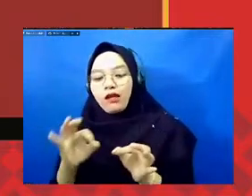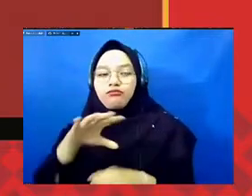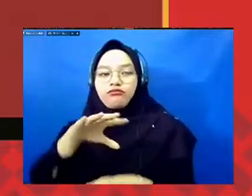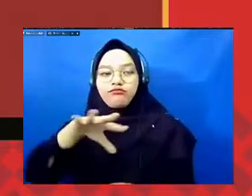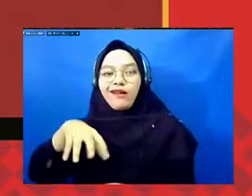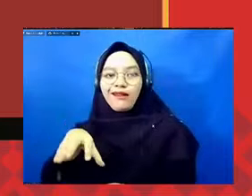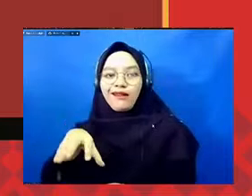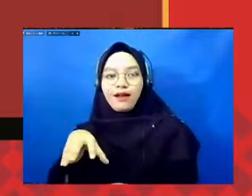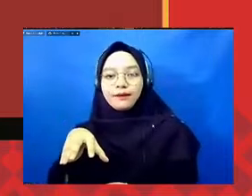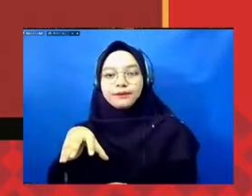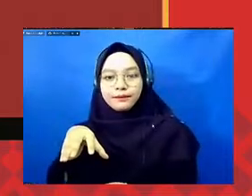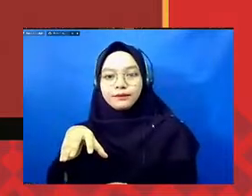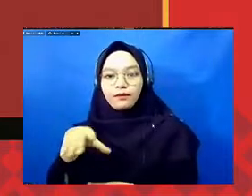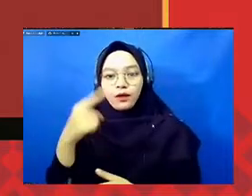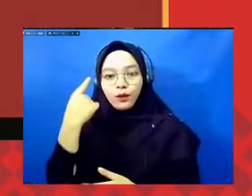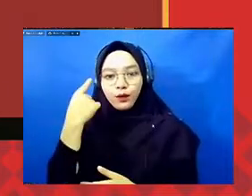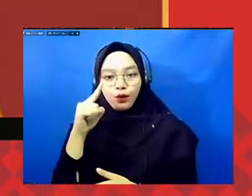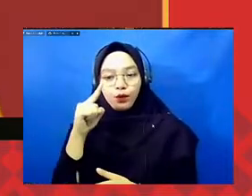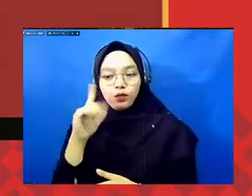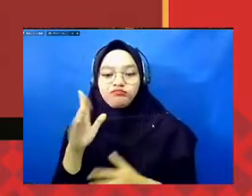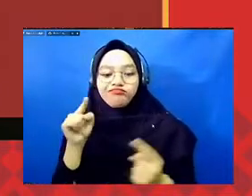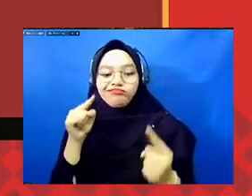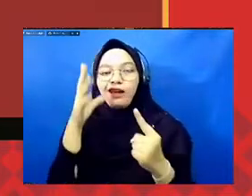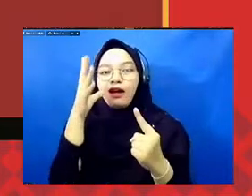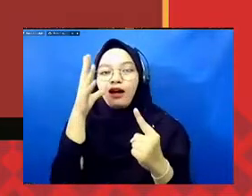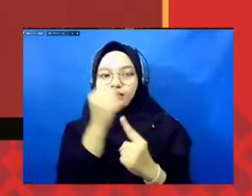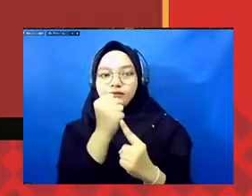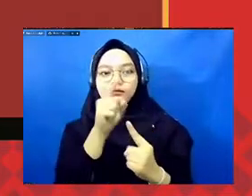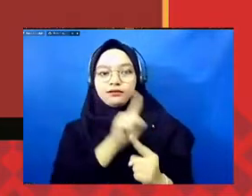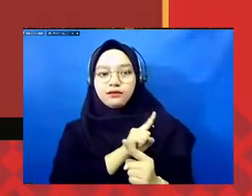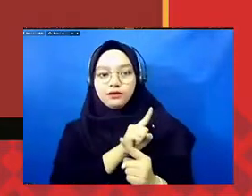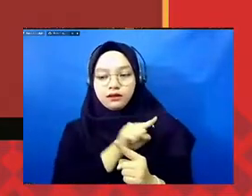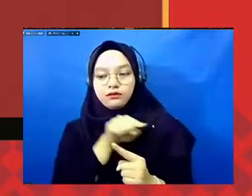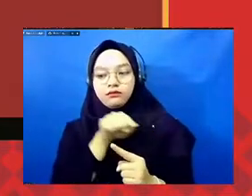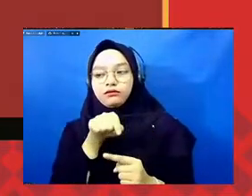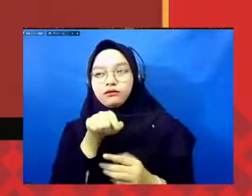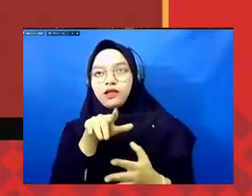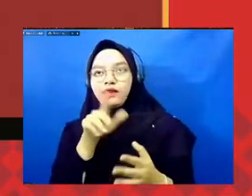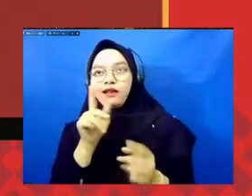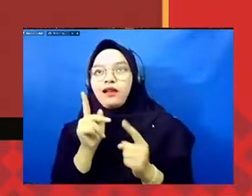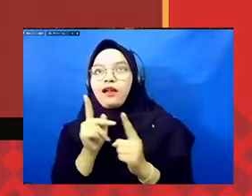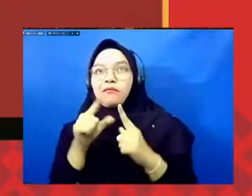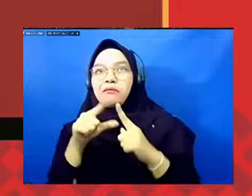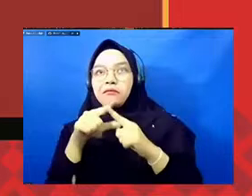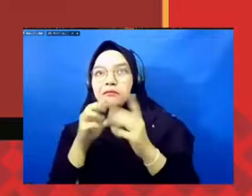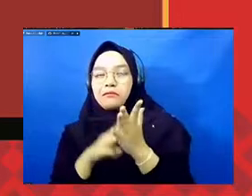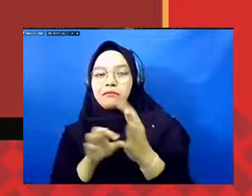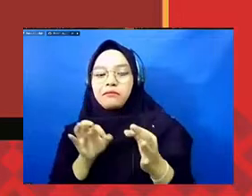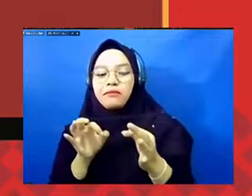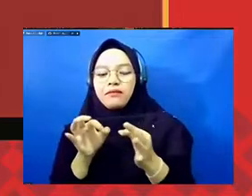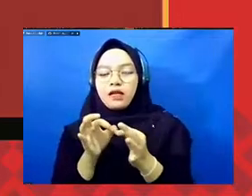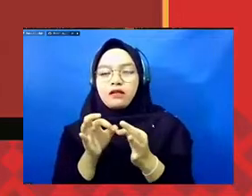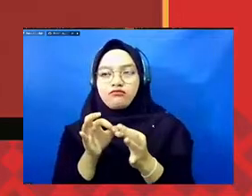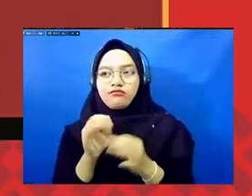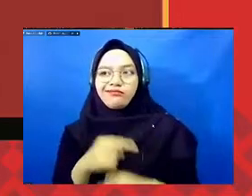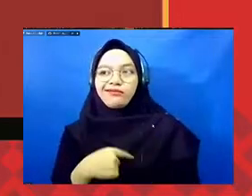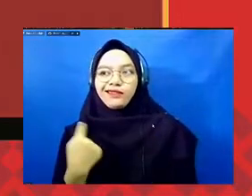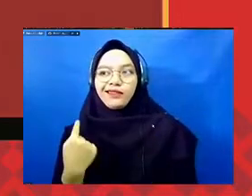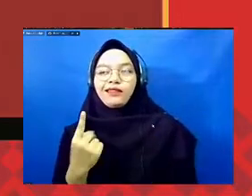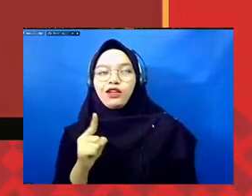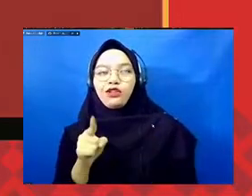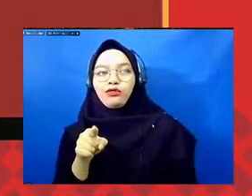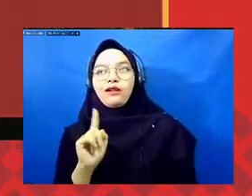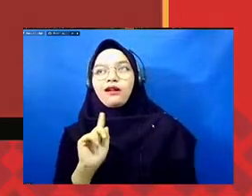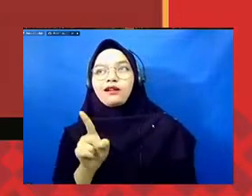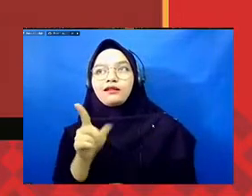Jadi untuk target sendiri Human Rights Pro Cities, kita targetkan ya